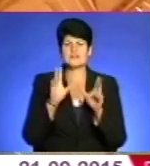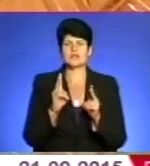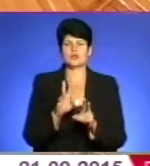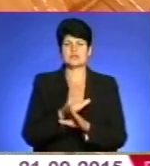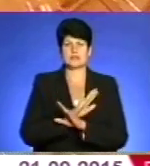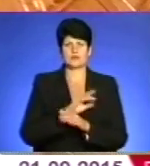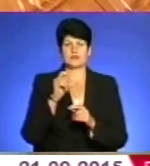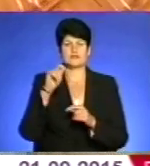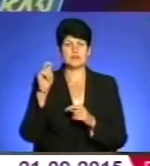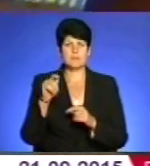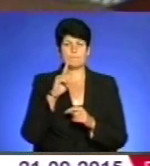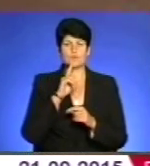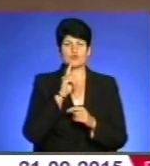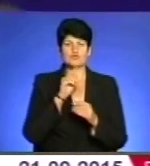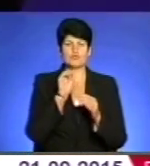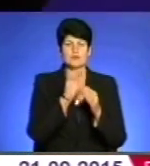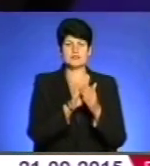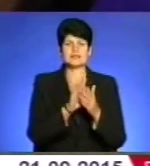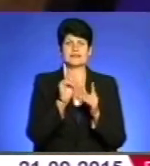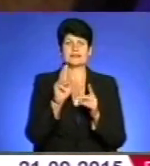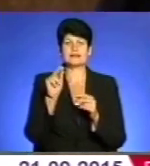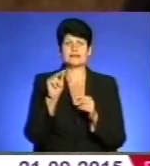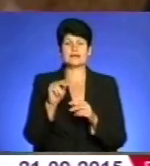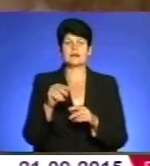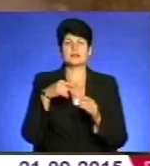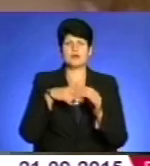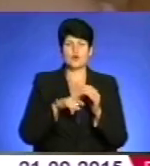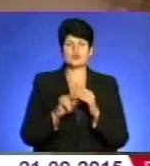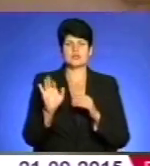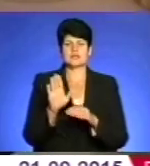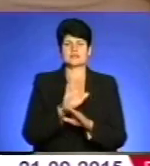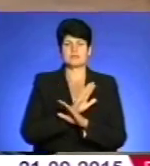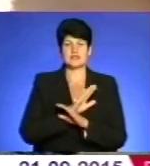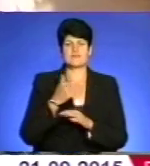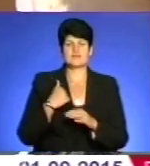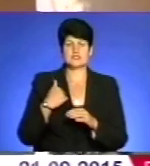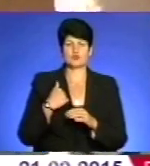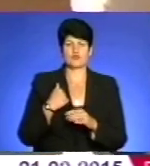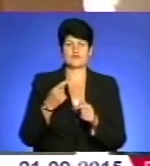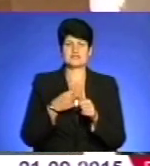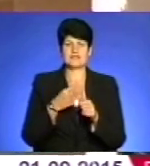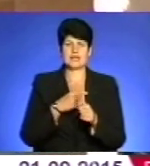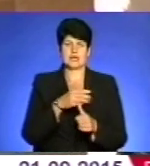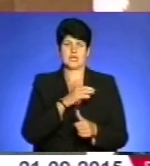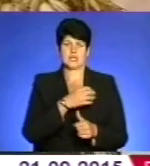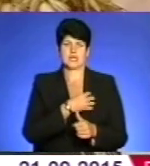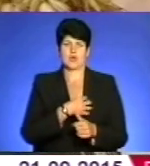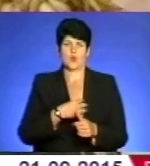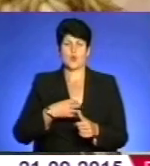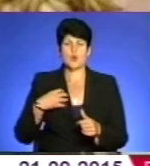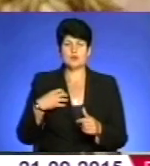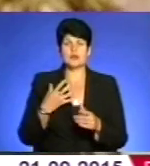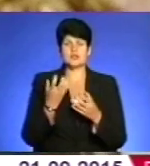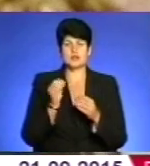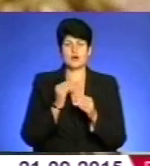війні. Поки що в базі даних лише дата народження і смерті, військове звання і нагороди солдатів. У перспективі їх хочуть